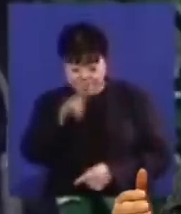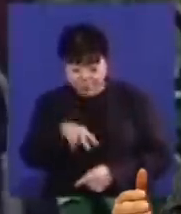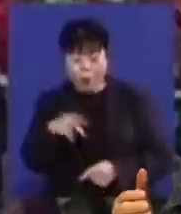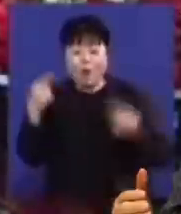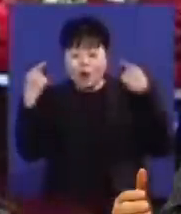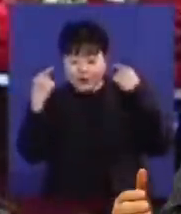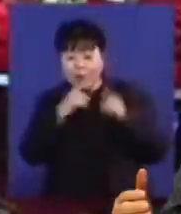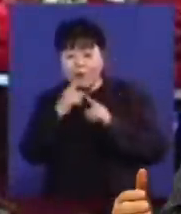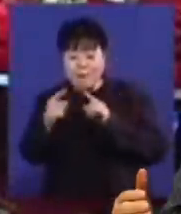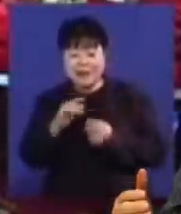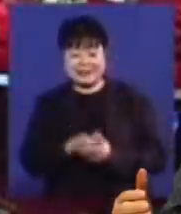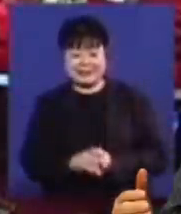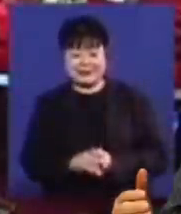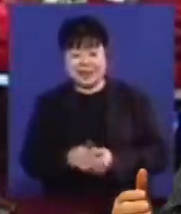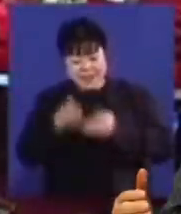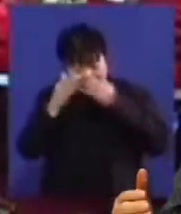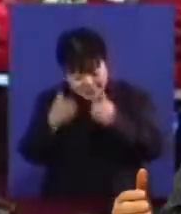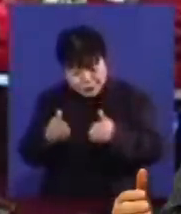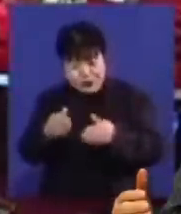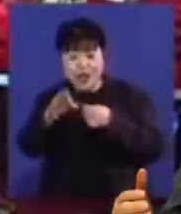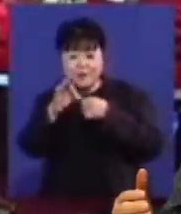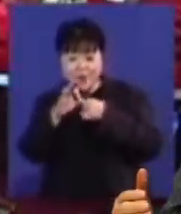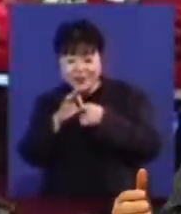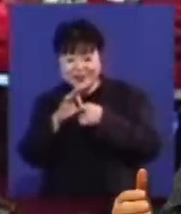듣고 말씀에 집중을 하면